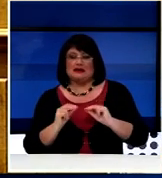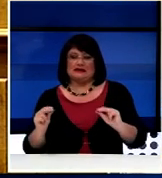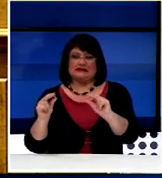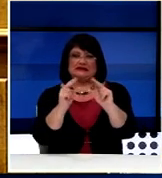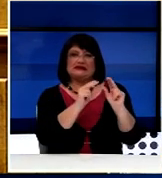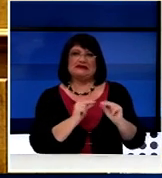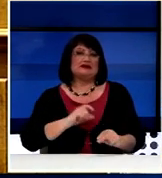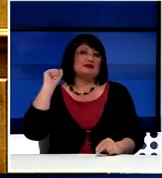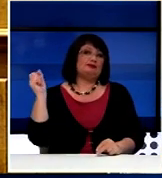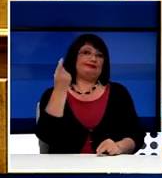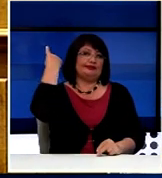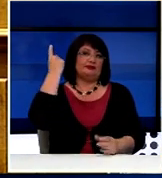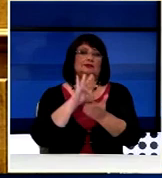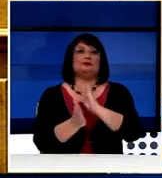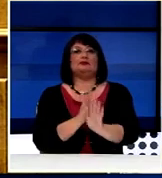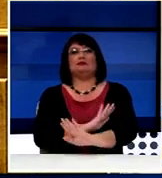ελληνικές καλένδες.